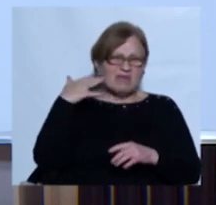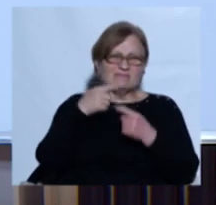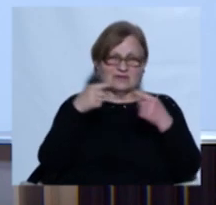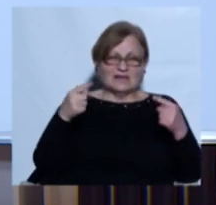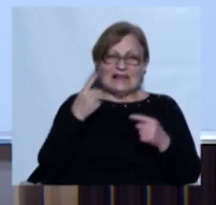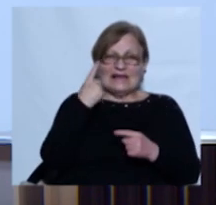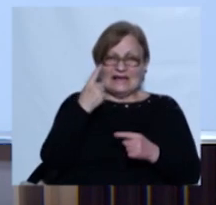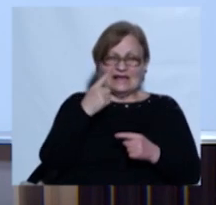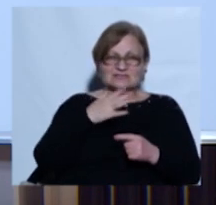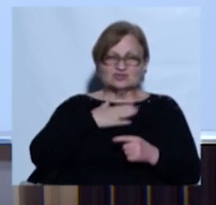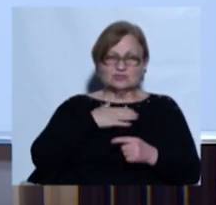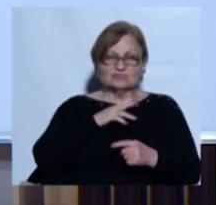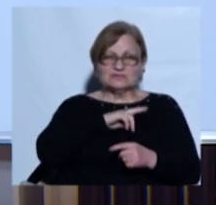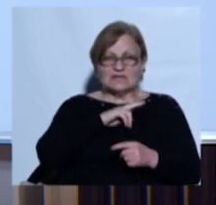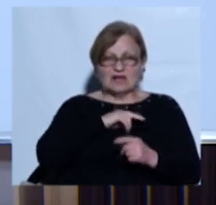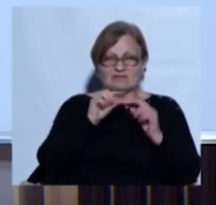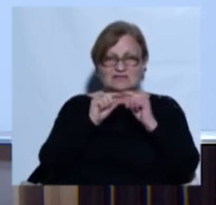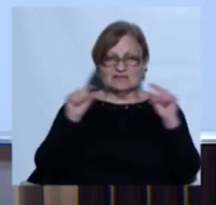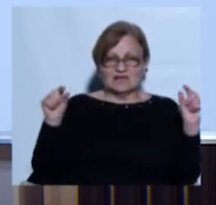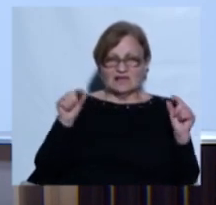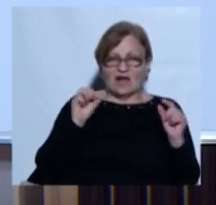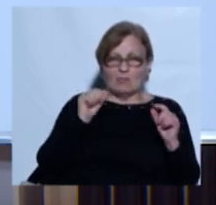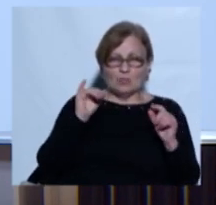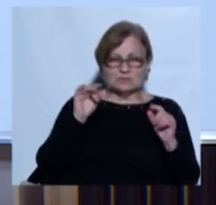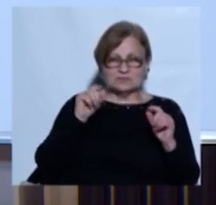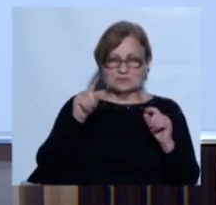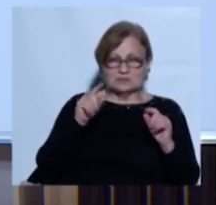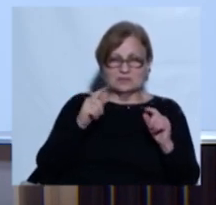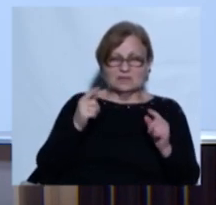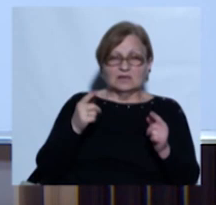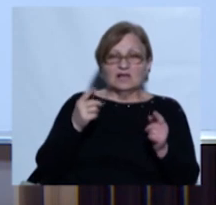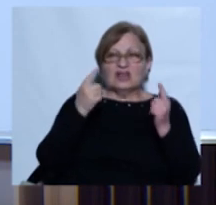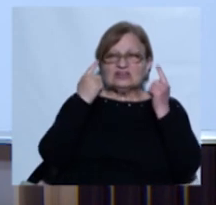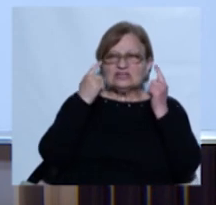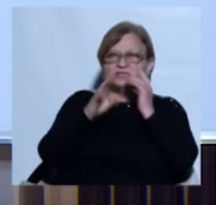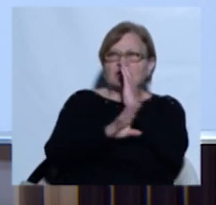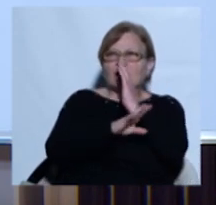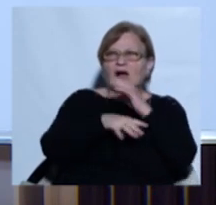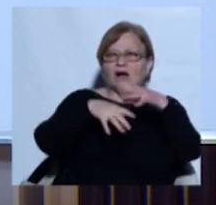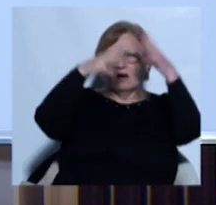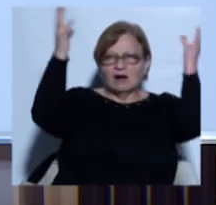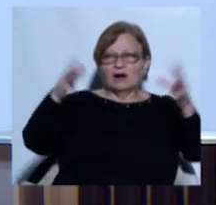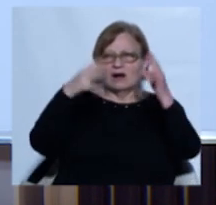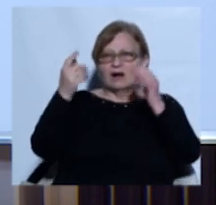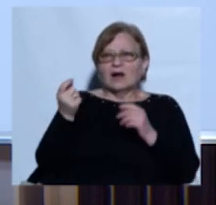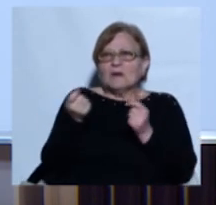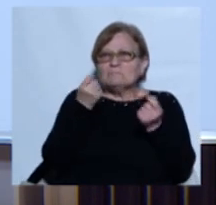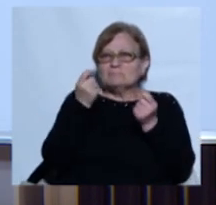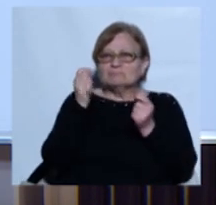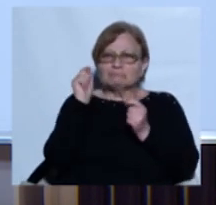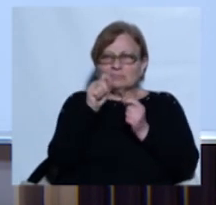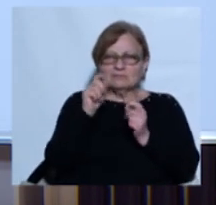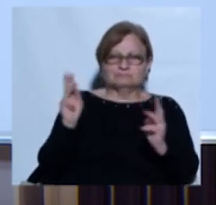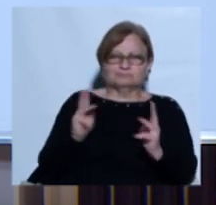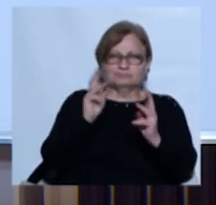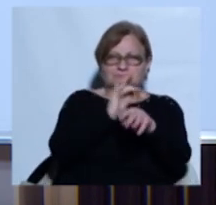და ერთ-ერთი ჩემთვის უსაყვარლესი აფორიზმია ვეფხის ყაოსნის: დითა ხეთა მოერევის მცირე დაწვავს ნაპერწკალიო,